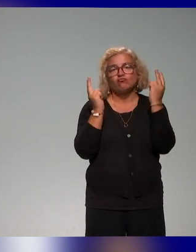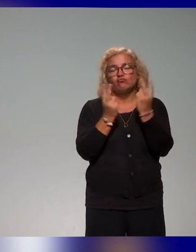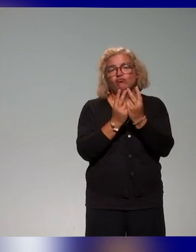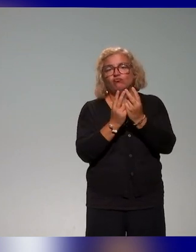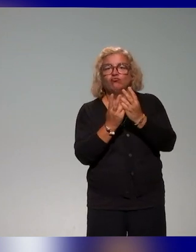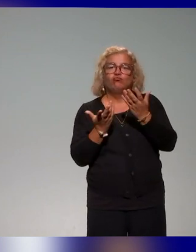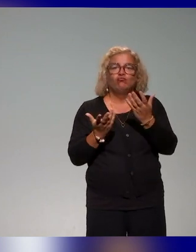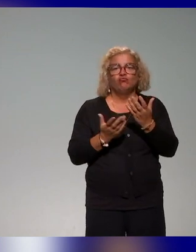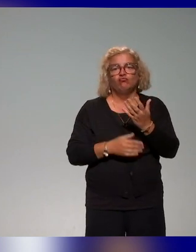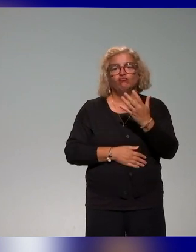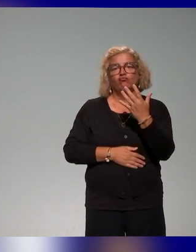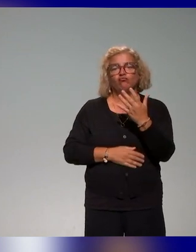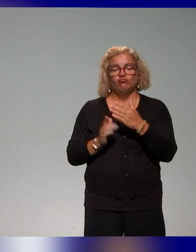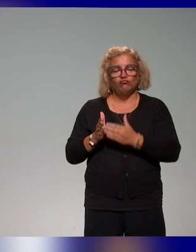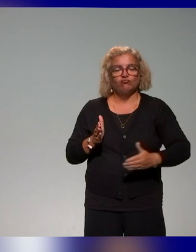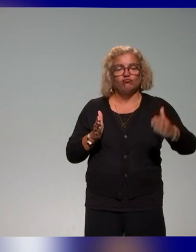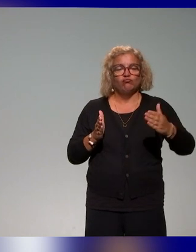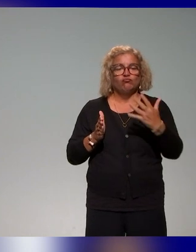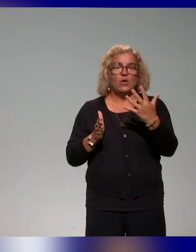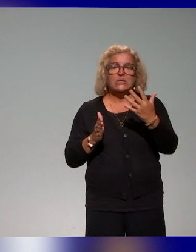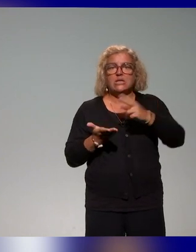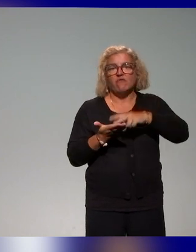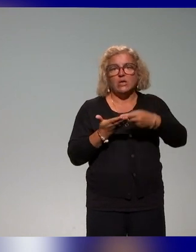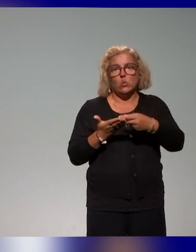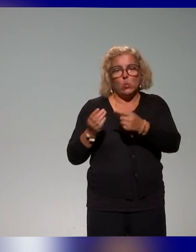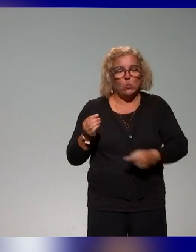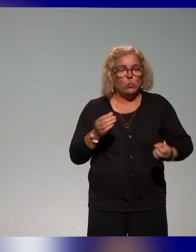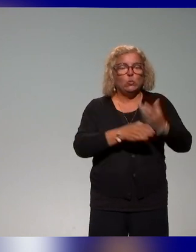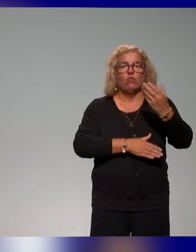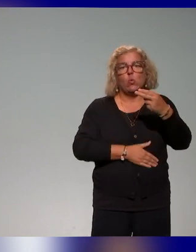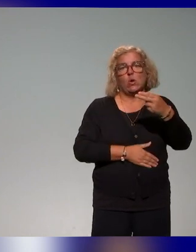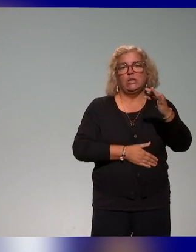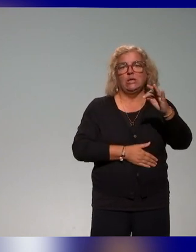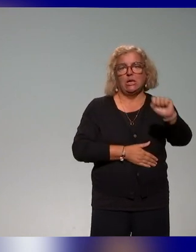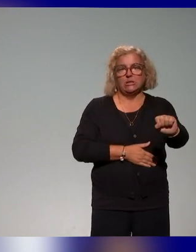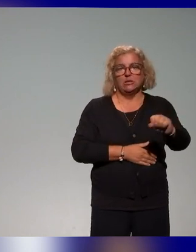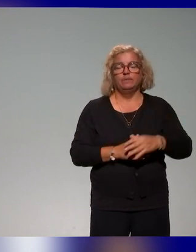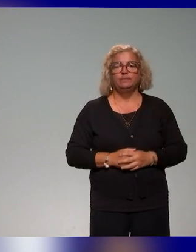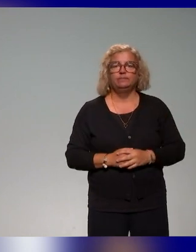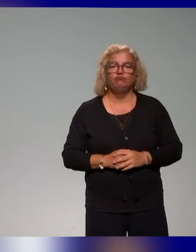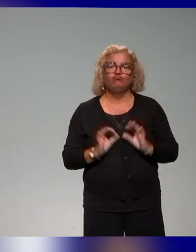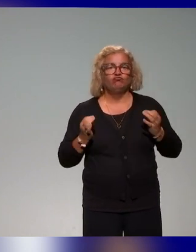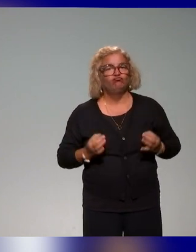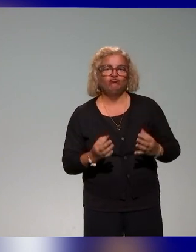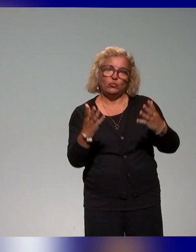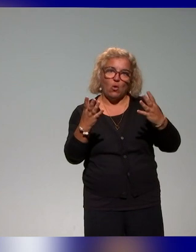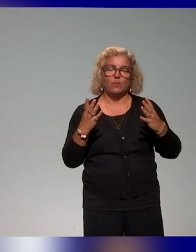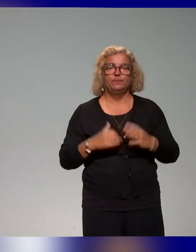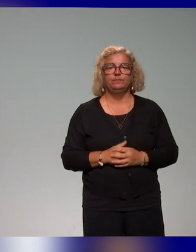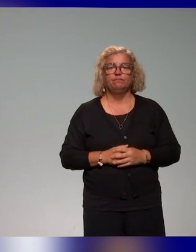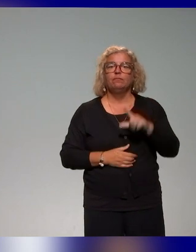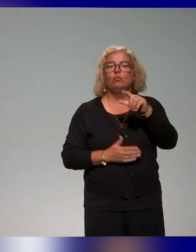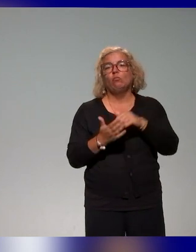les 5 versions. Donc là, la prochaine sera la 4.5. Voilà. Donc ça, on a le temps de voir venir les choses en